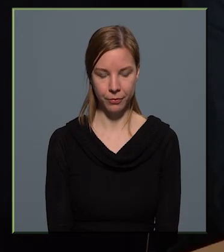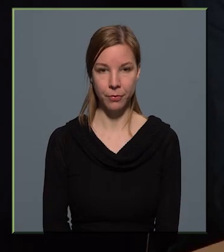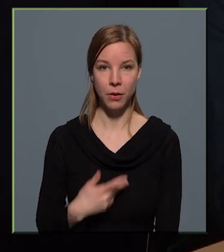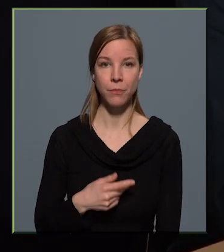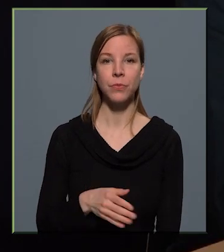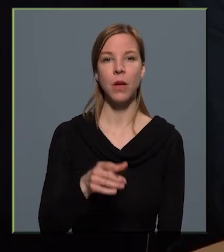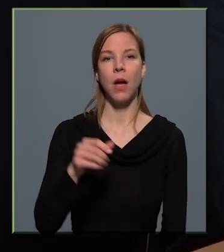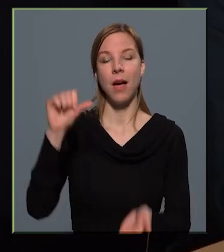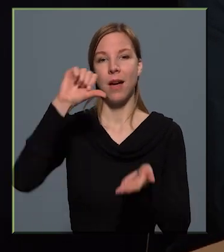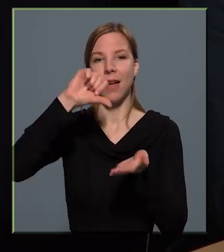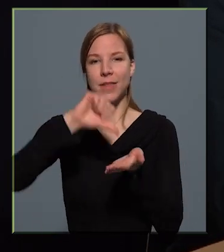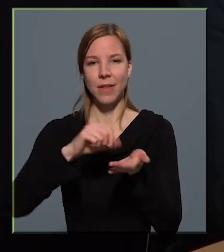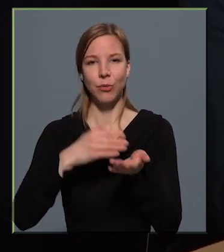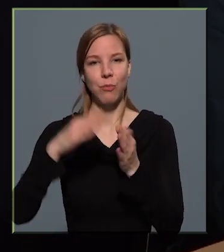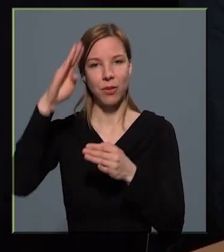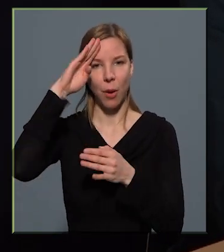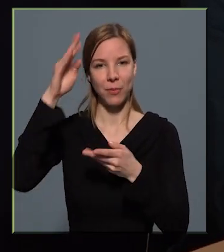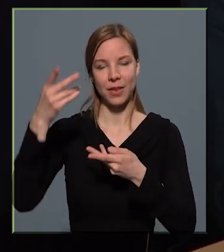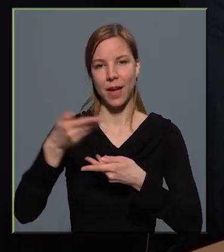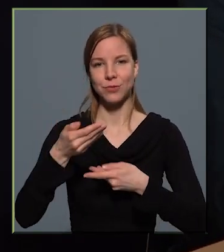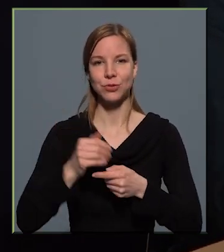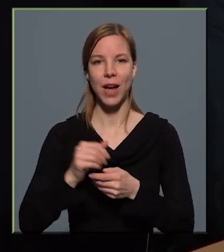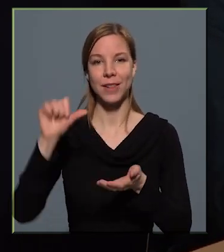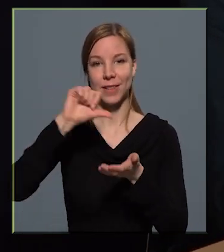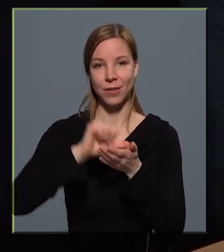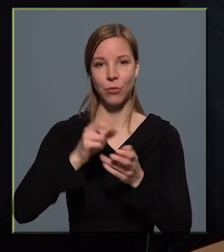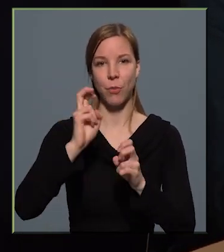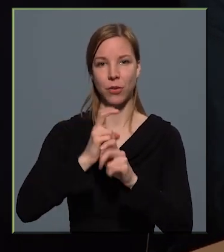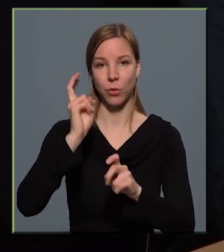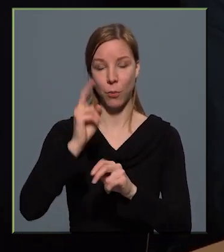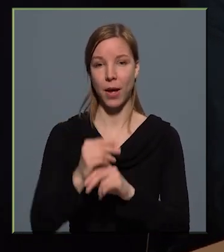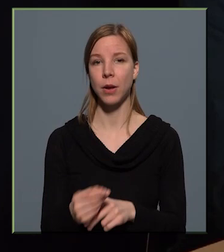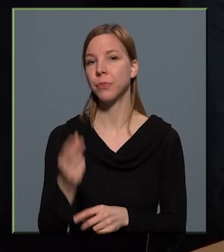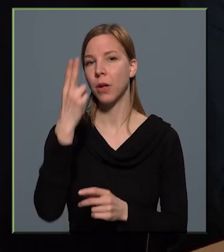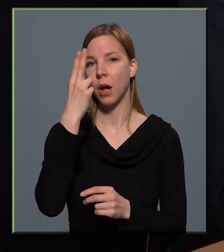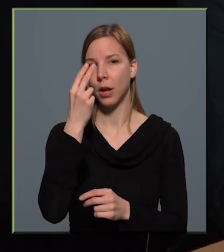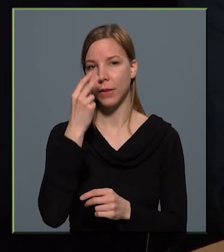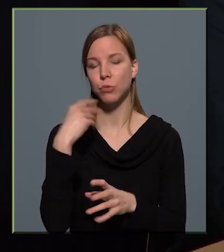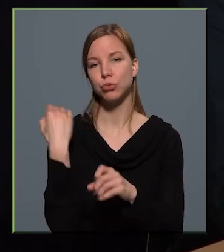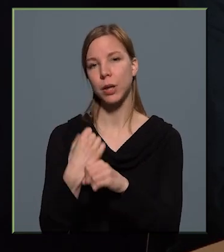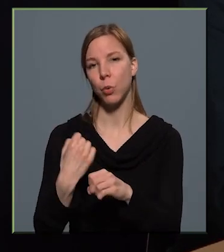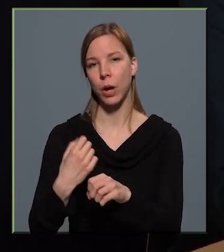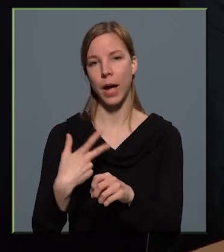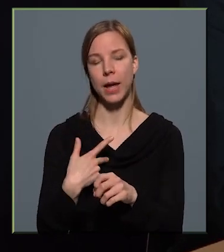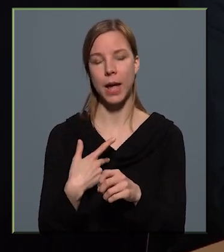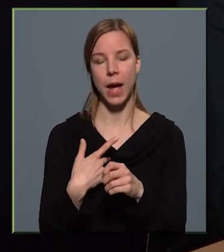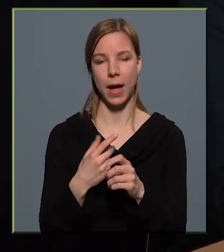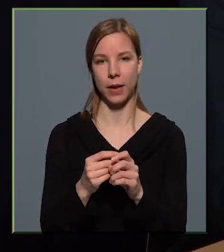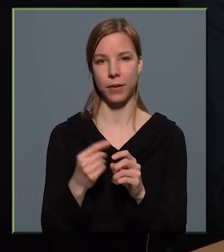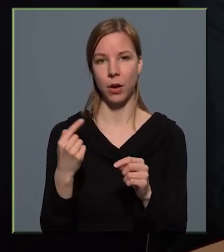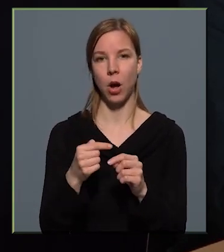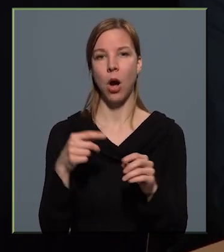Centrumban a kapitányság, centrumban Kőbánya. A rendőrség munkáját jelentős részben a